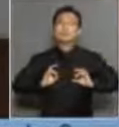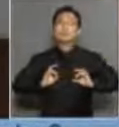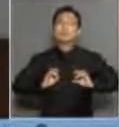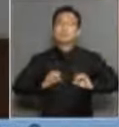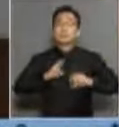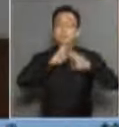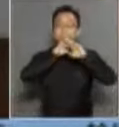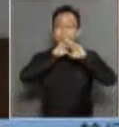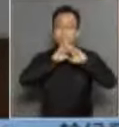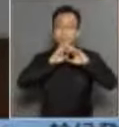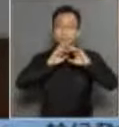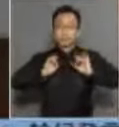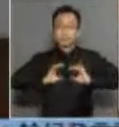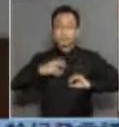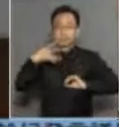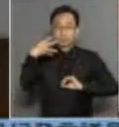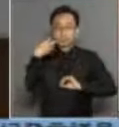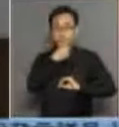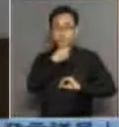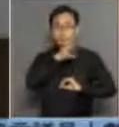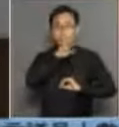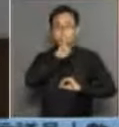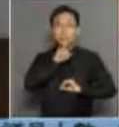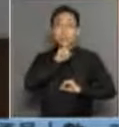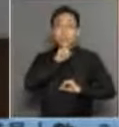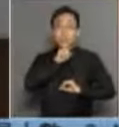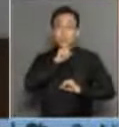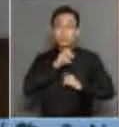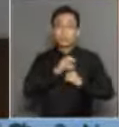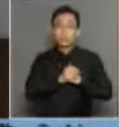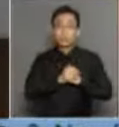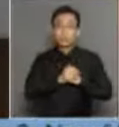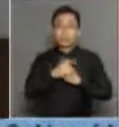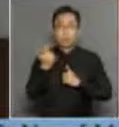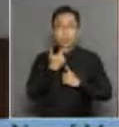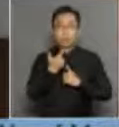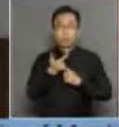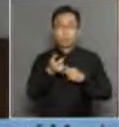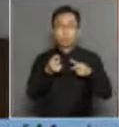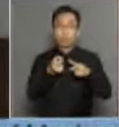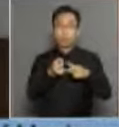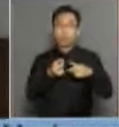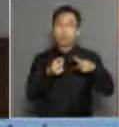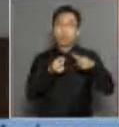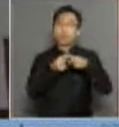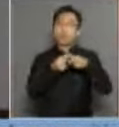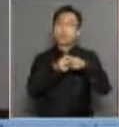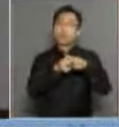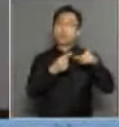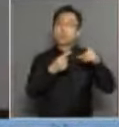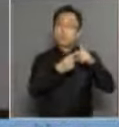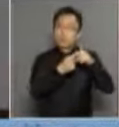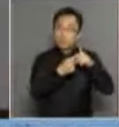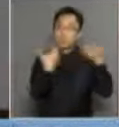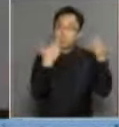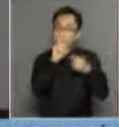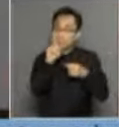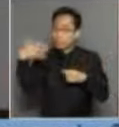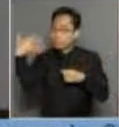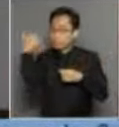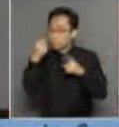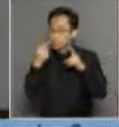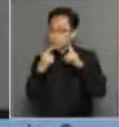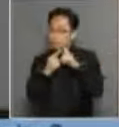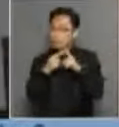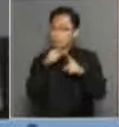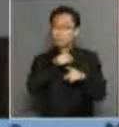好多所謂基本權利視為天經地義嘅公眾人物或者有權力嘅人，佢所享有